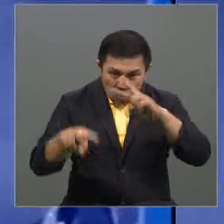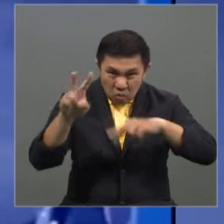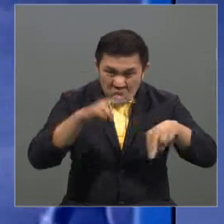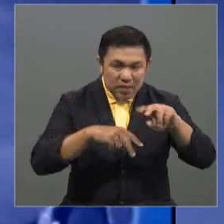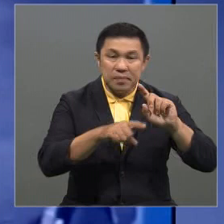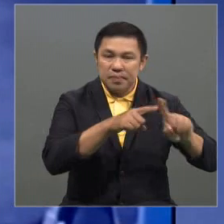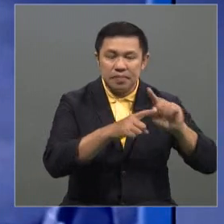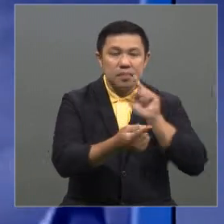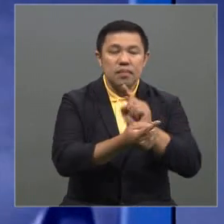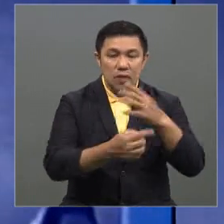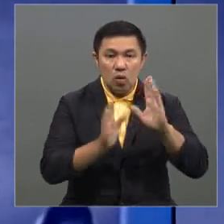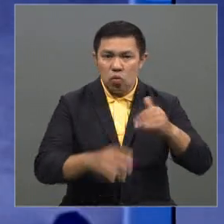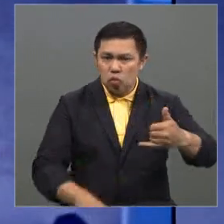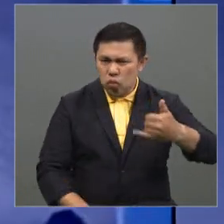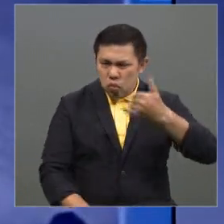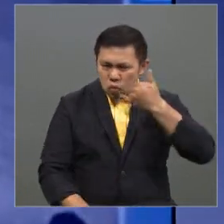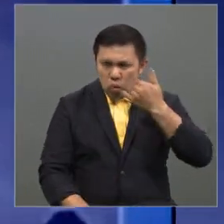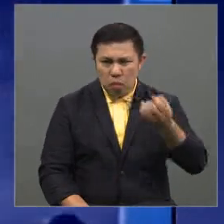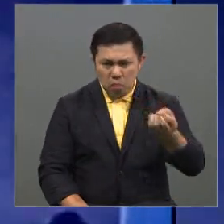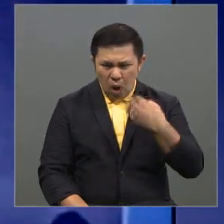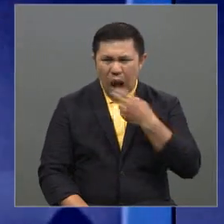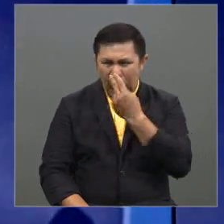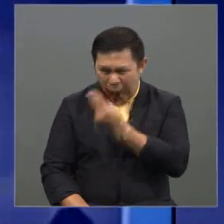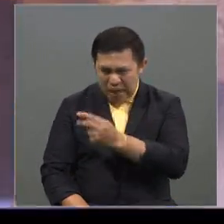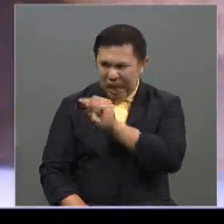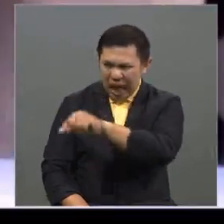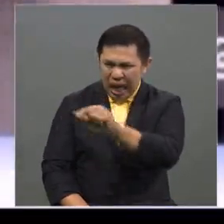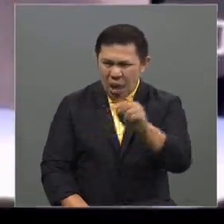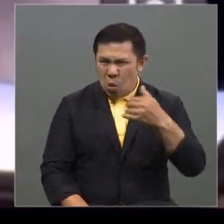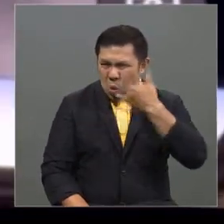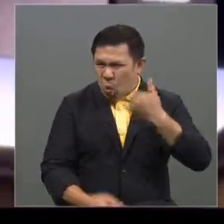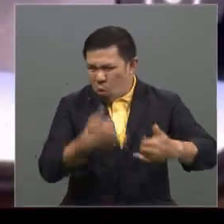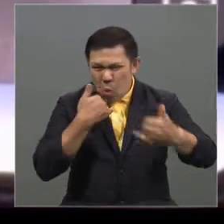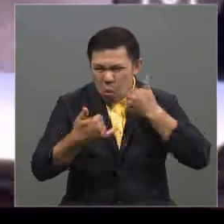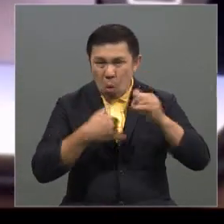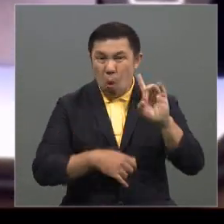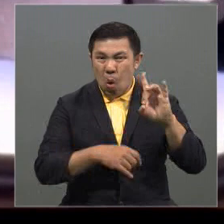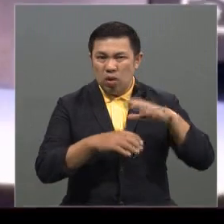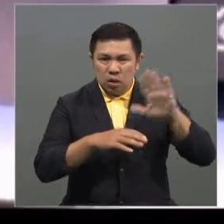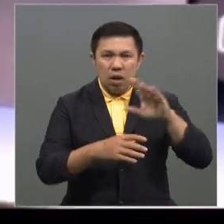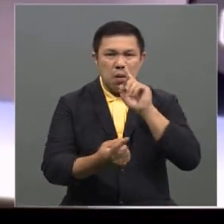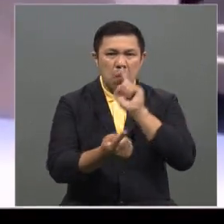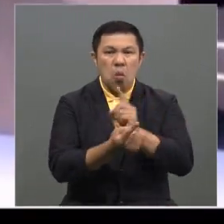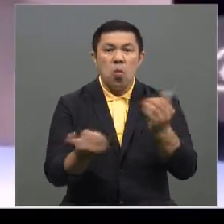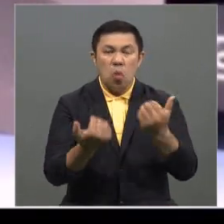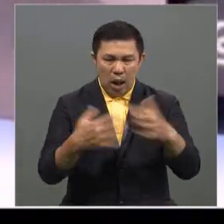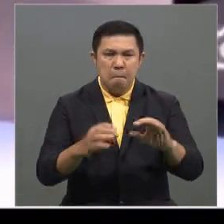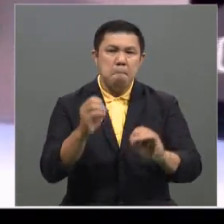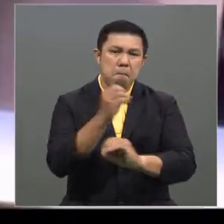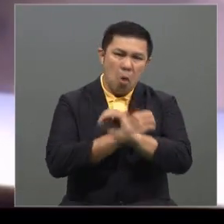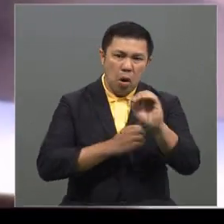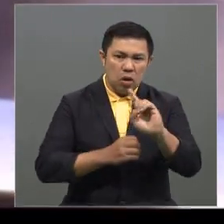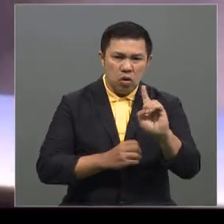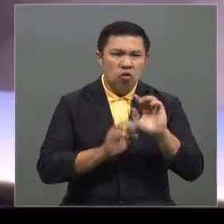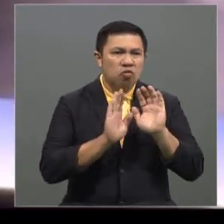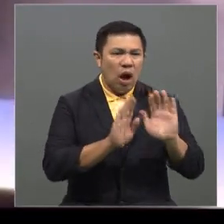ต่างๆมีคนโทรศัพท์โทรมาหาแล้วก็มาแจ้งเบาะแสจำนวนมากครับเป็นร้อยสายทีเดียวจนสุดท้ายได้พบตัวน้องแล้วน้องปลอดภัยดีแล้